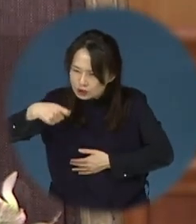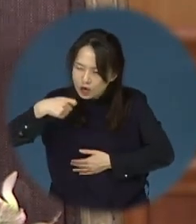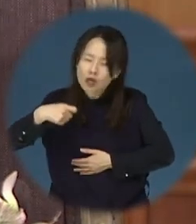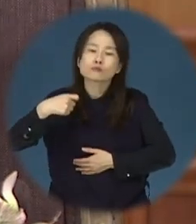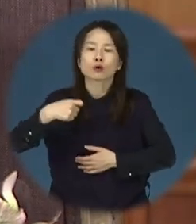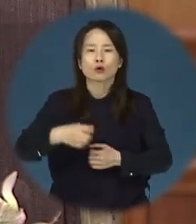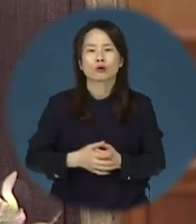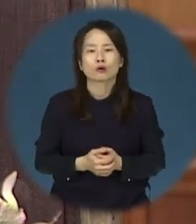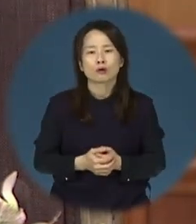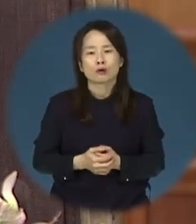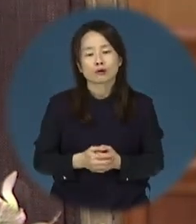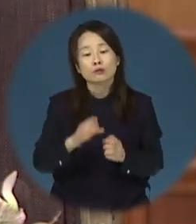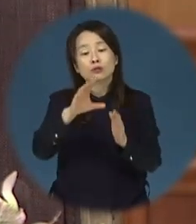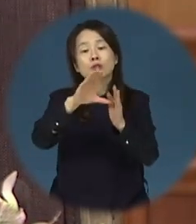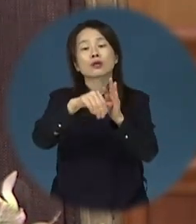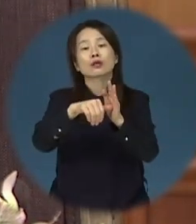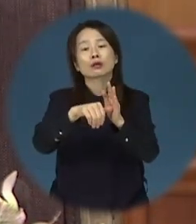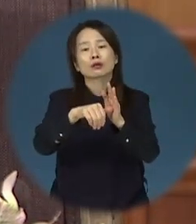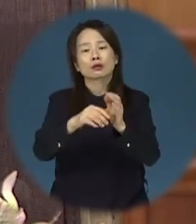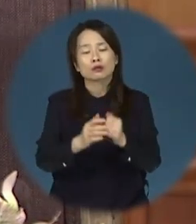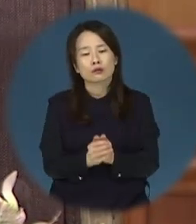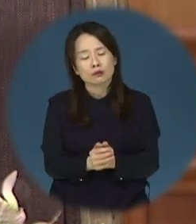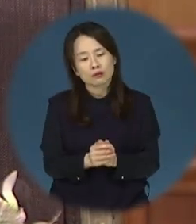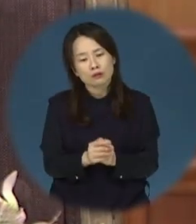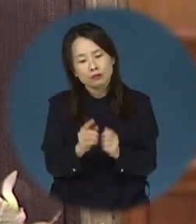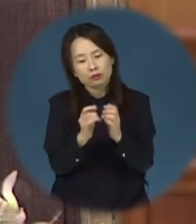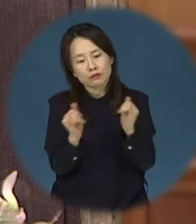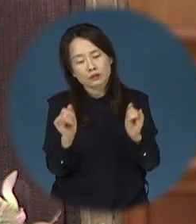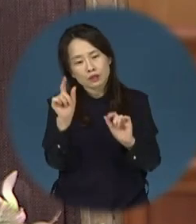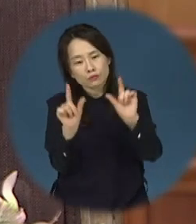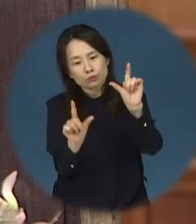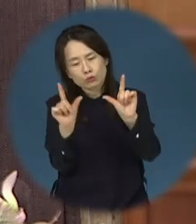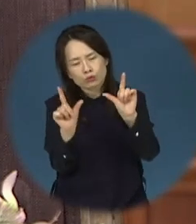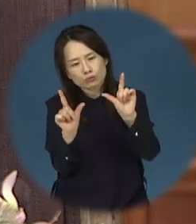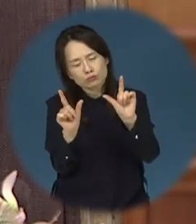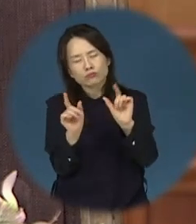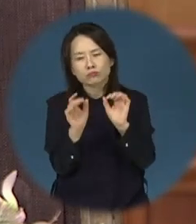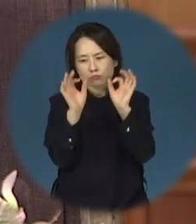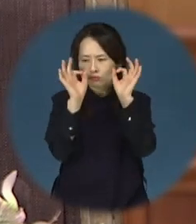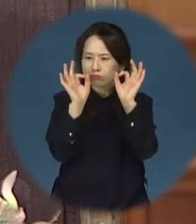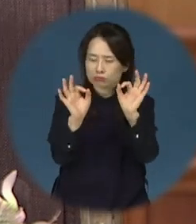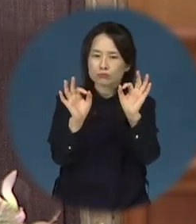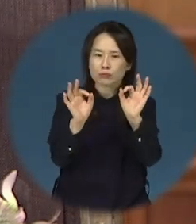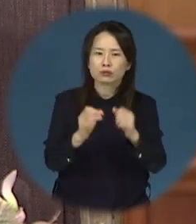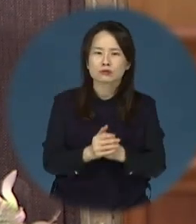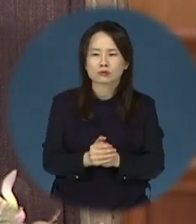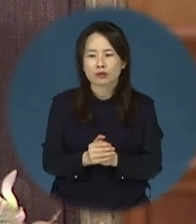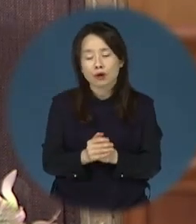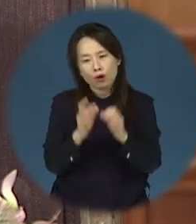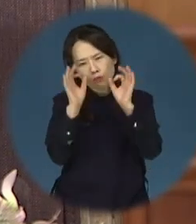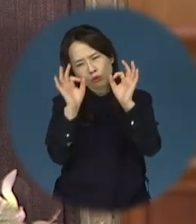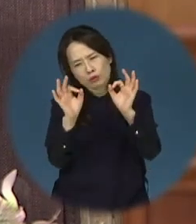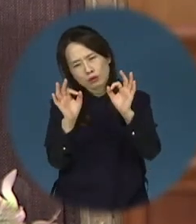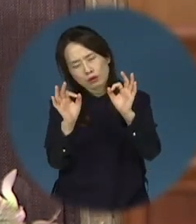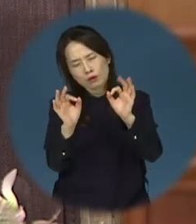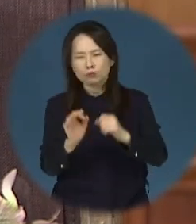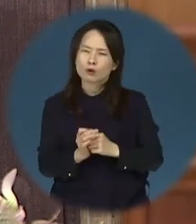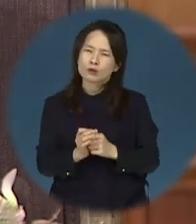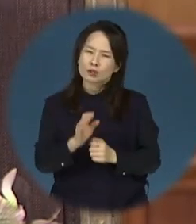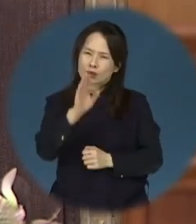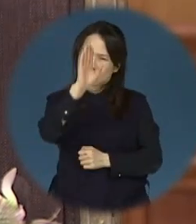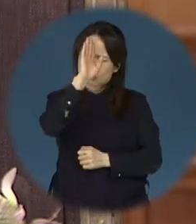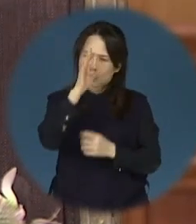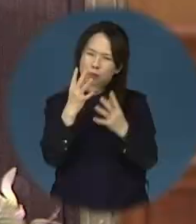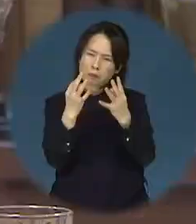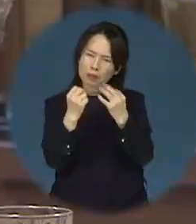밥을 먹고 있고 그리고 어떤 표정이고 뭐 그런 걸 이제 봤는데 일단 병이 많을 것 같다. 그렇죠. 라는